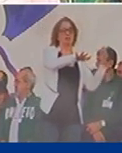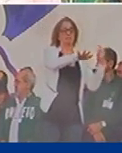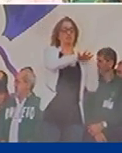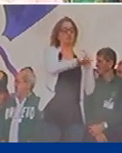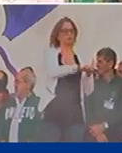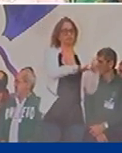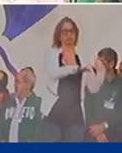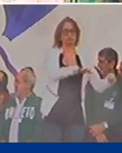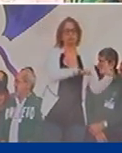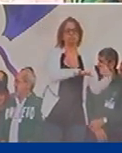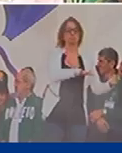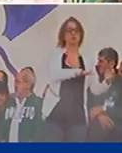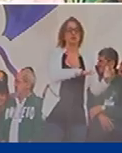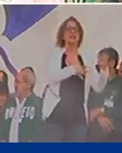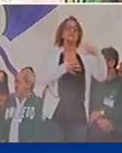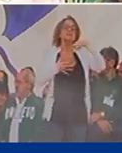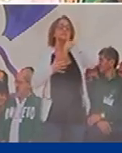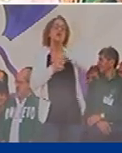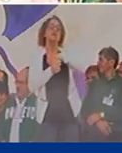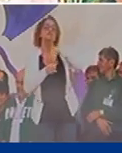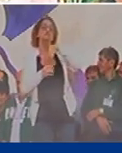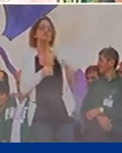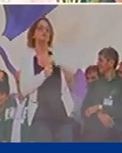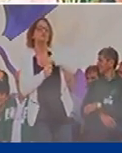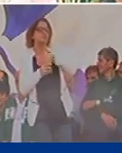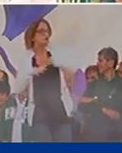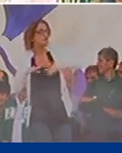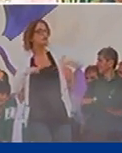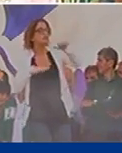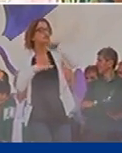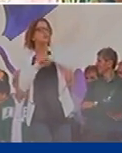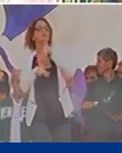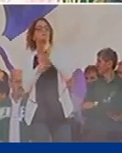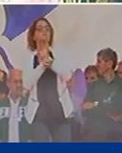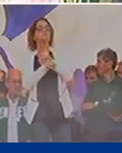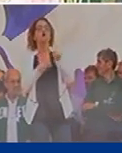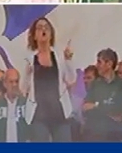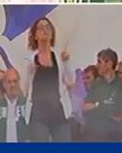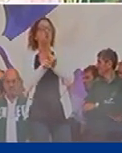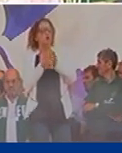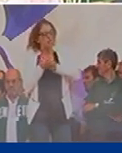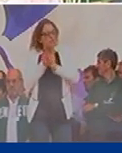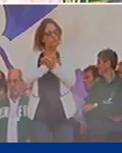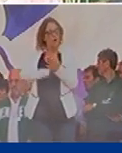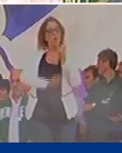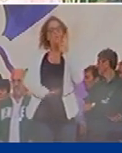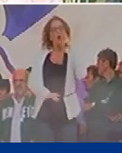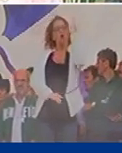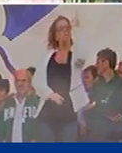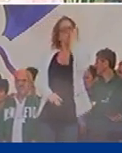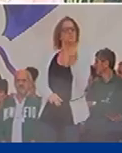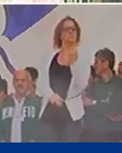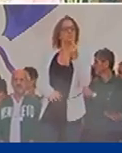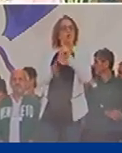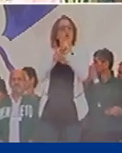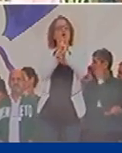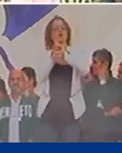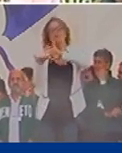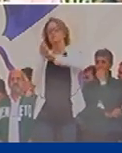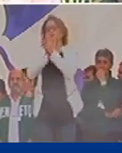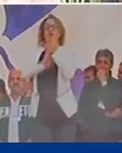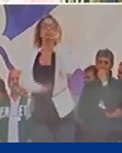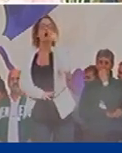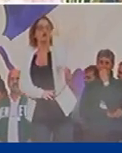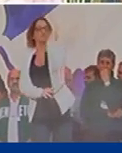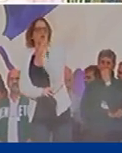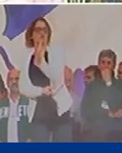quatrini, dentro dobbiamo essere come un uomo solo, come una donna sola.